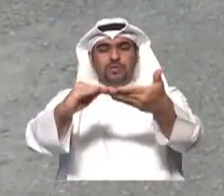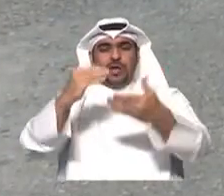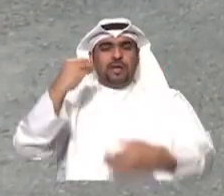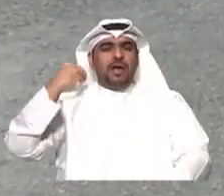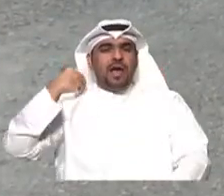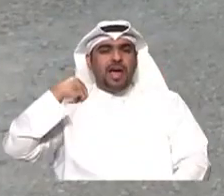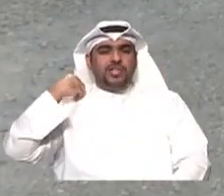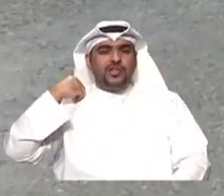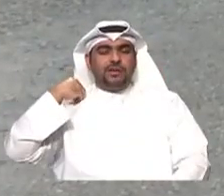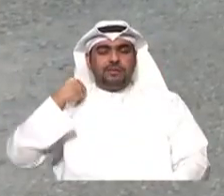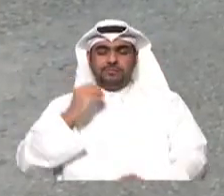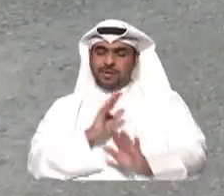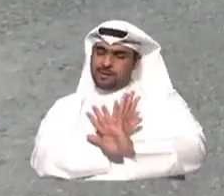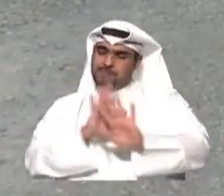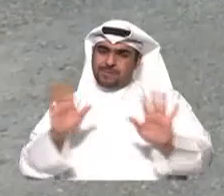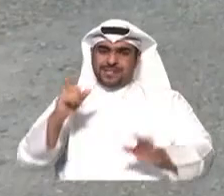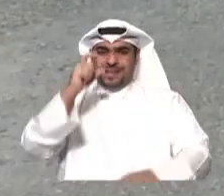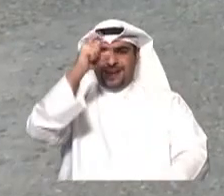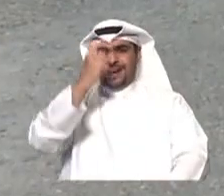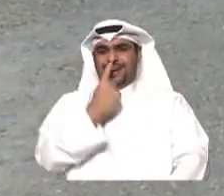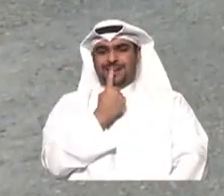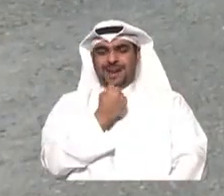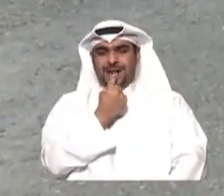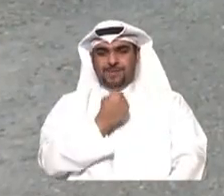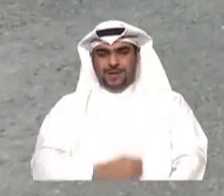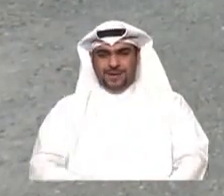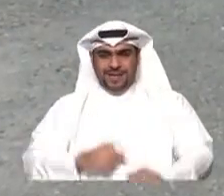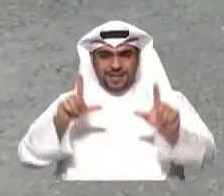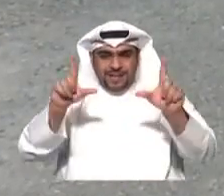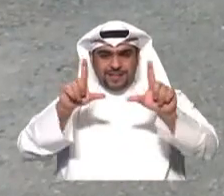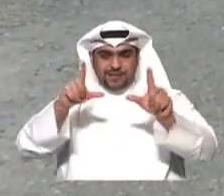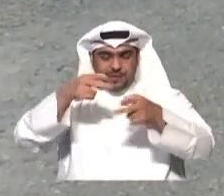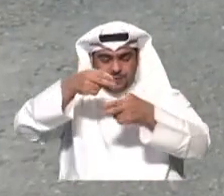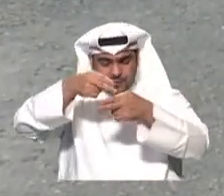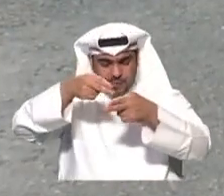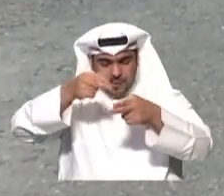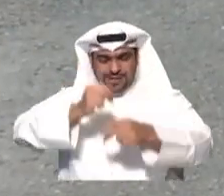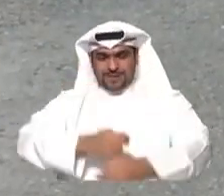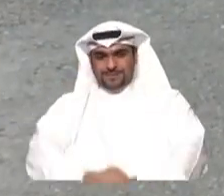متطوعو جمعية الهلال الأحمر الكويتي. ديما دحدل، تلفزيون دولة الكويت.